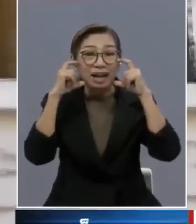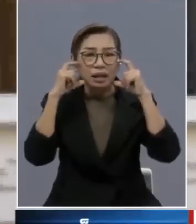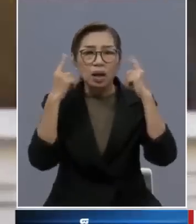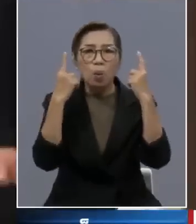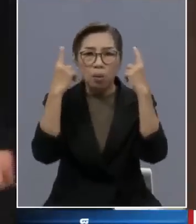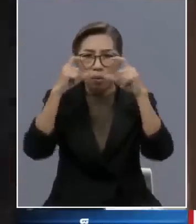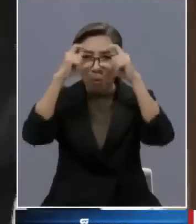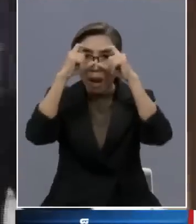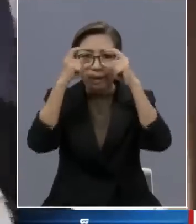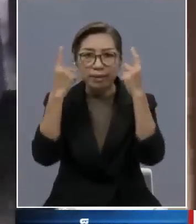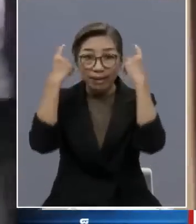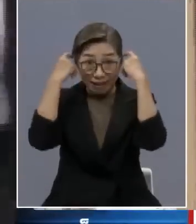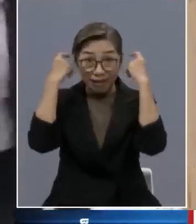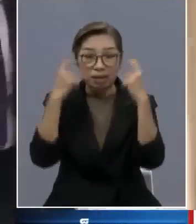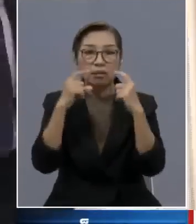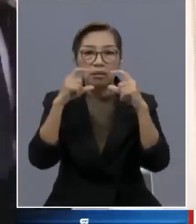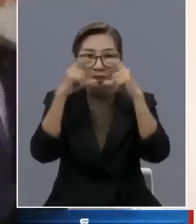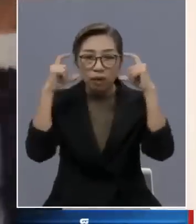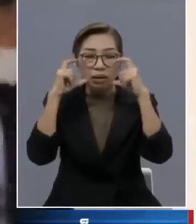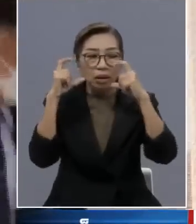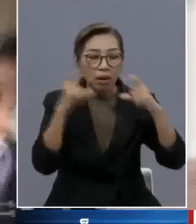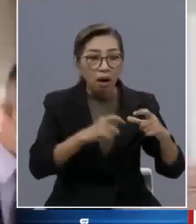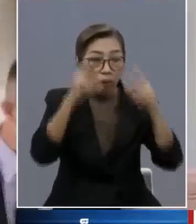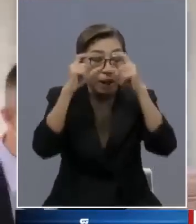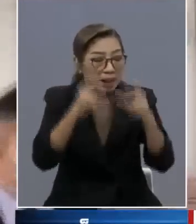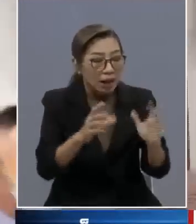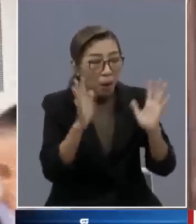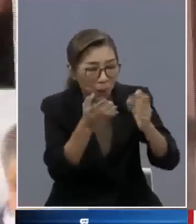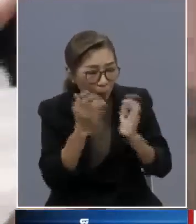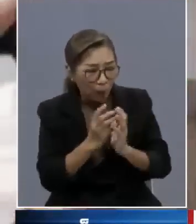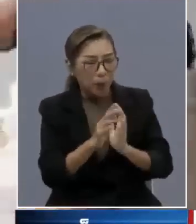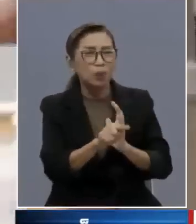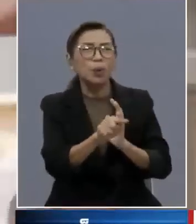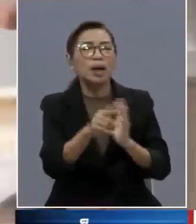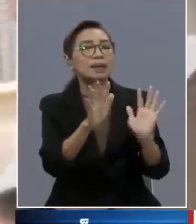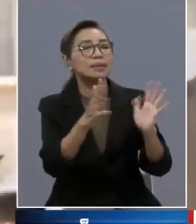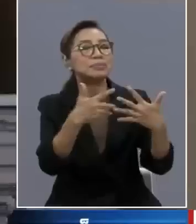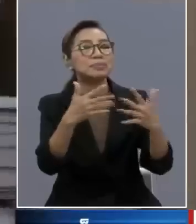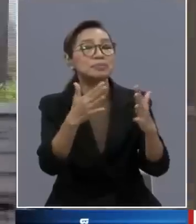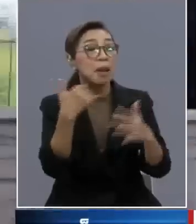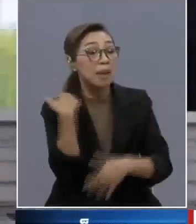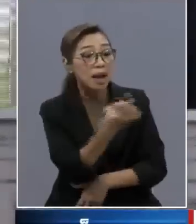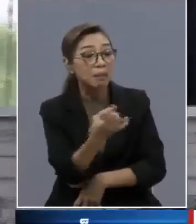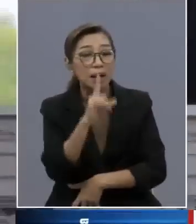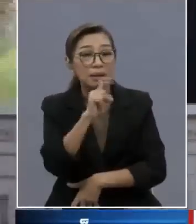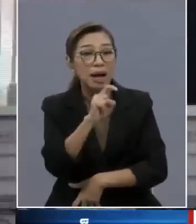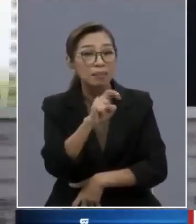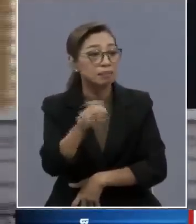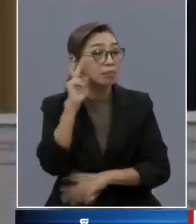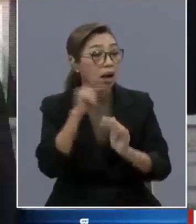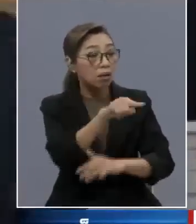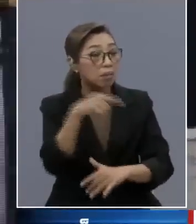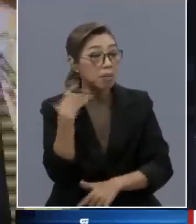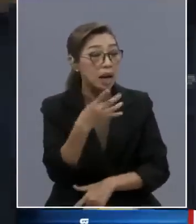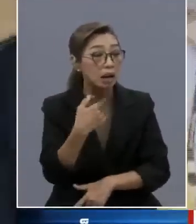แว่นนะครับ ครับ ก็เลยกระเด็นหลุดออกมาแล้วพลเอกประยุทธ์ก็เลยบอกกับสื่อบอกว่าไม่มีอะไรมีอะไรหรอไม่มีอะไรเลยนะ